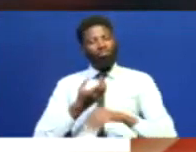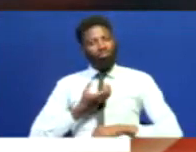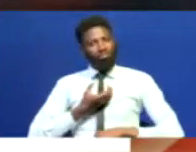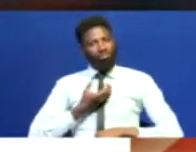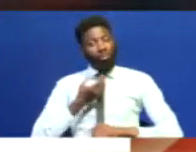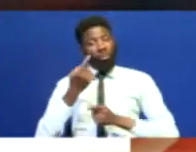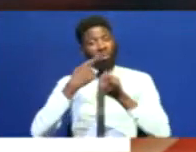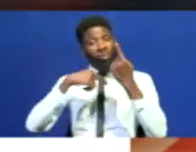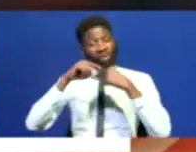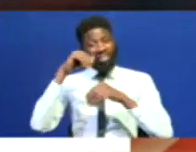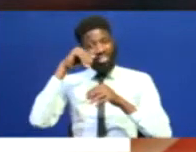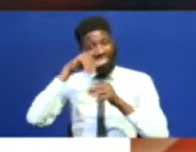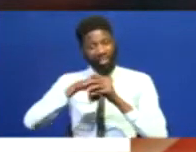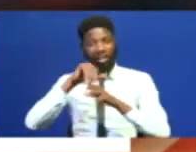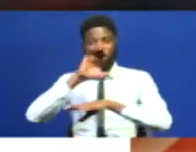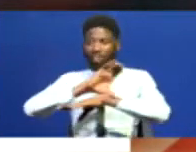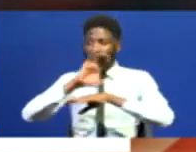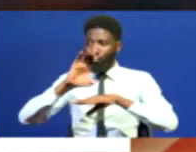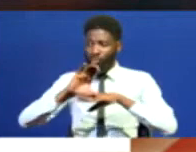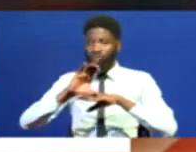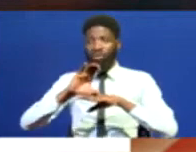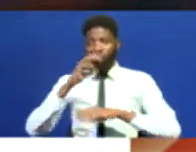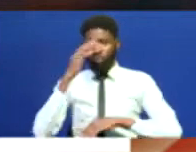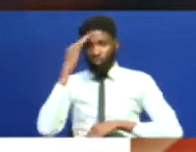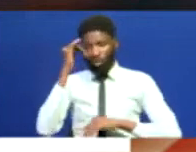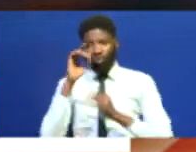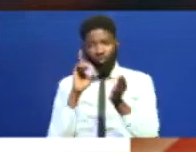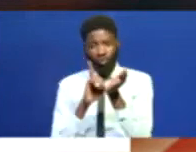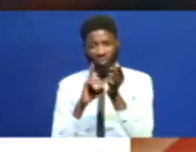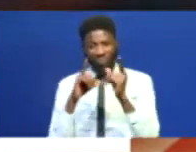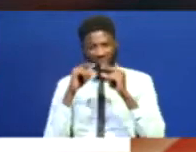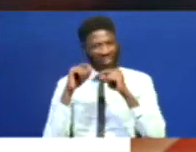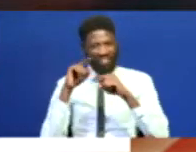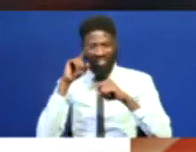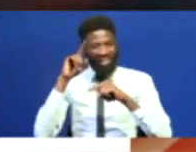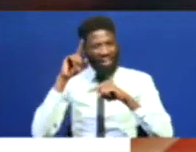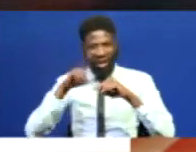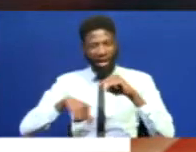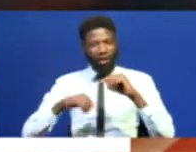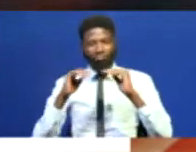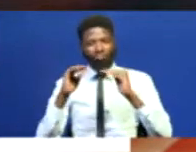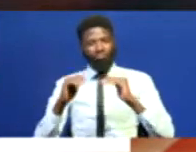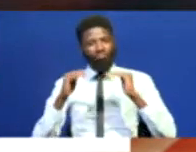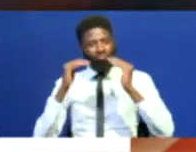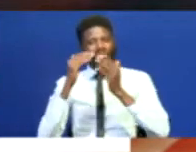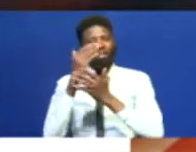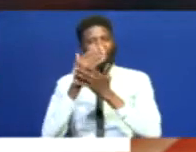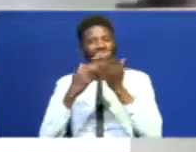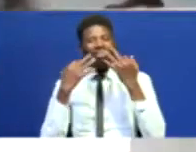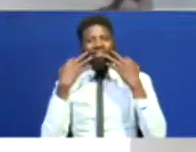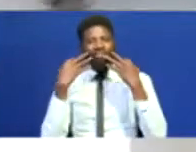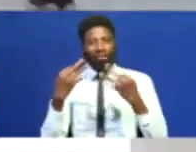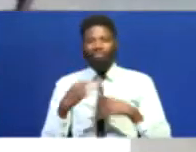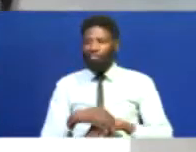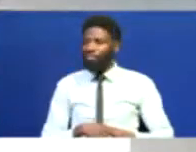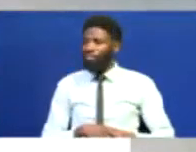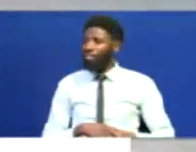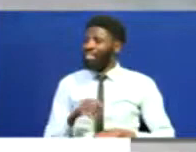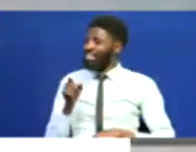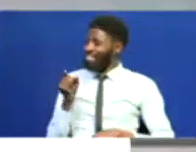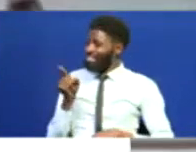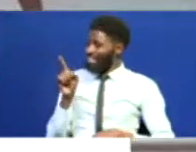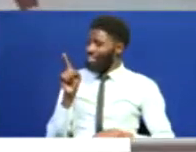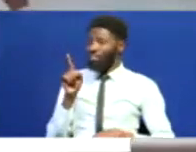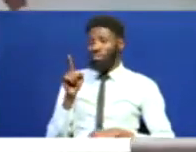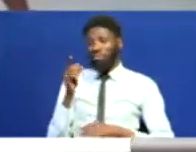Cameroon baada ya madaktari kusema kuwa hakuwa imara kushiriki nusu fainali ya uzani wa bantam. Bakari alikuwa ameratibiwa kuchuana Azul Imado